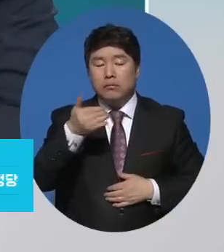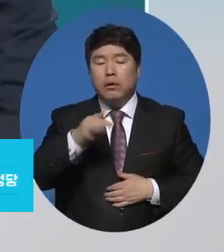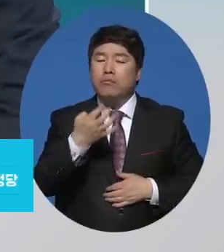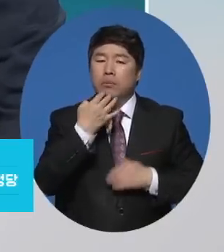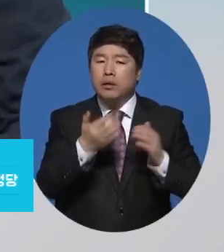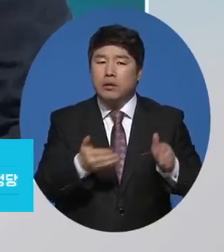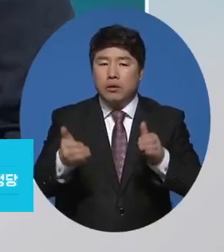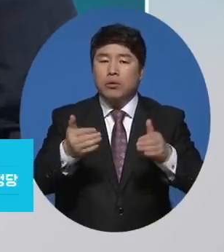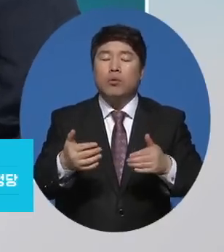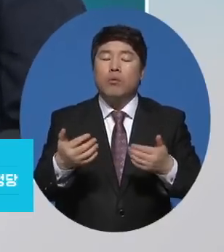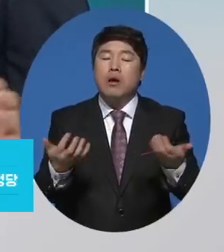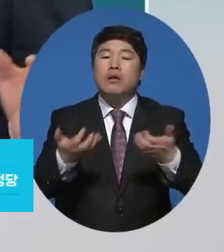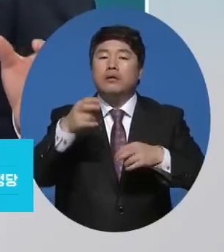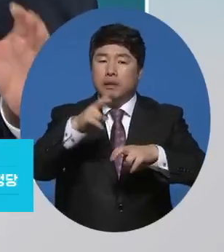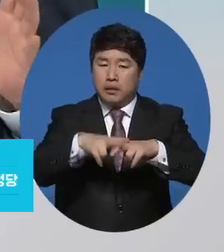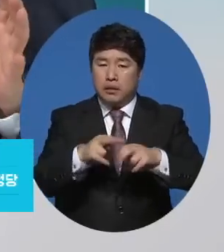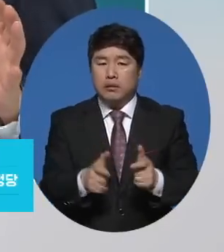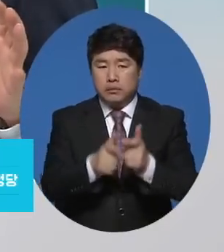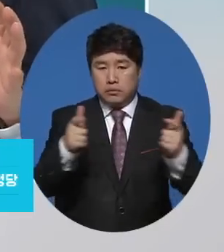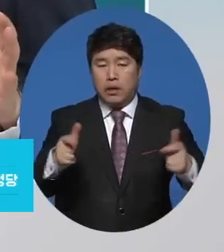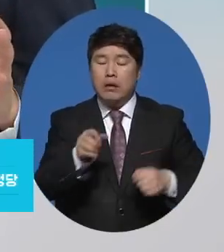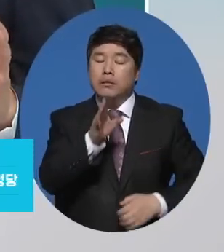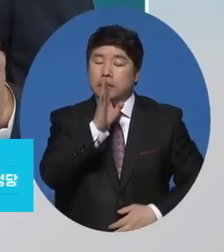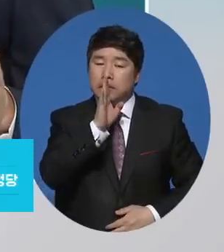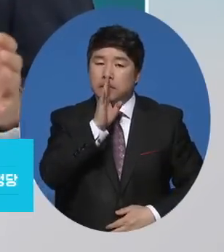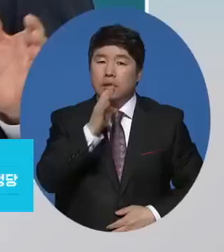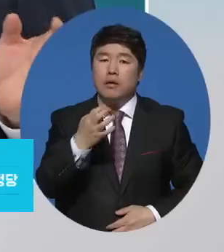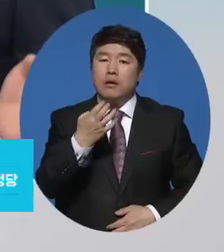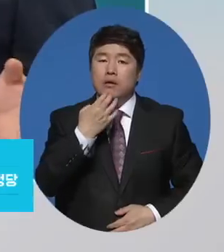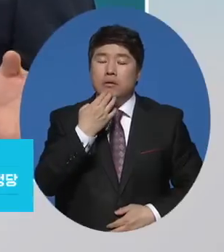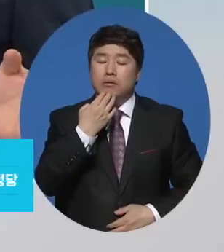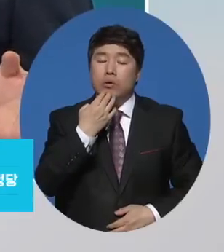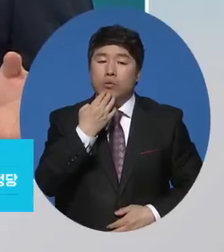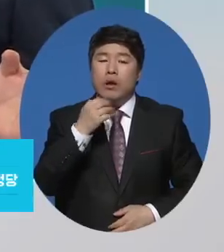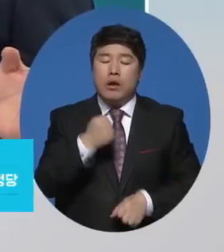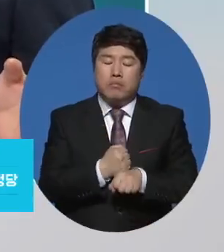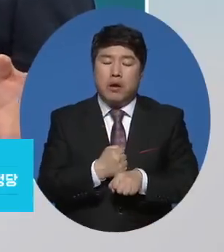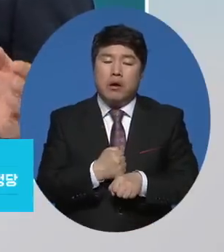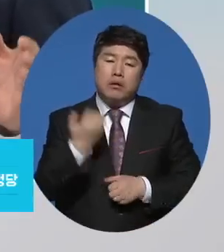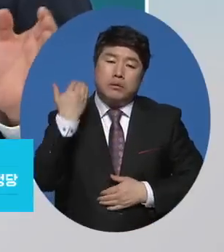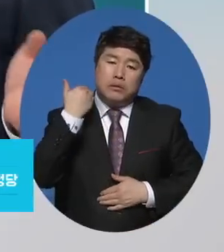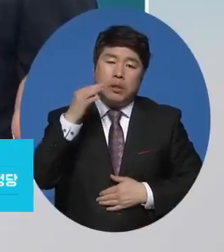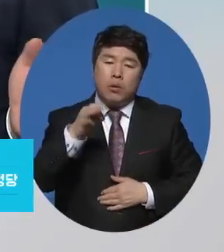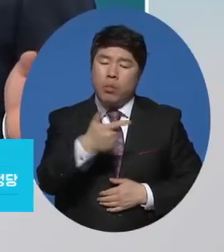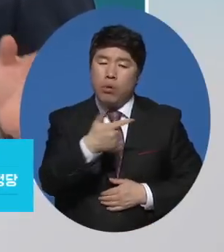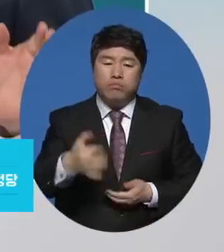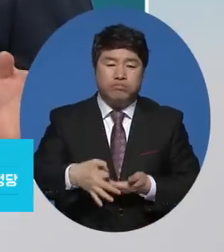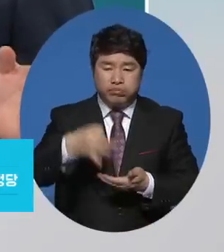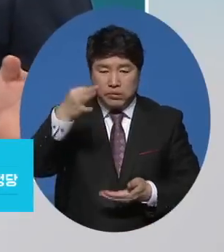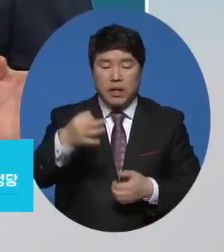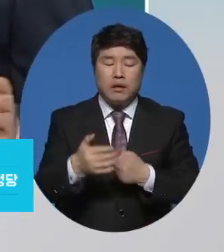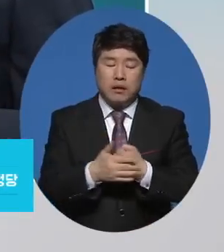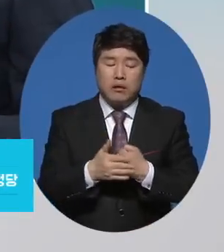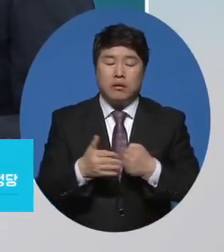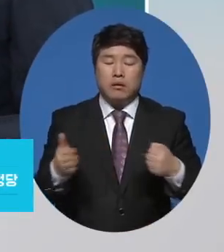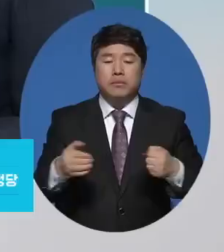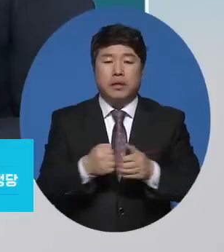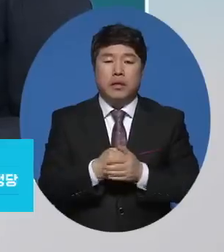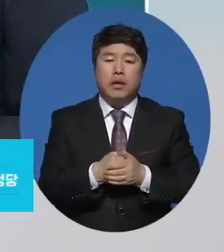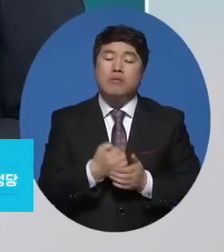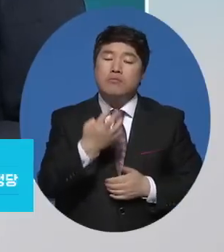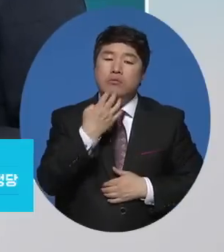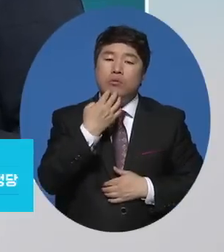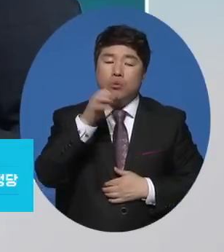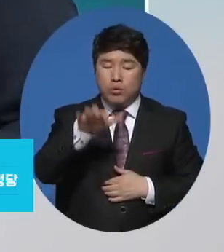경기도에서 일자리는게 그게 사실은 서울에 전세값이 너무 비싸져 가지고 서울에 이미 직장을 구하고 있던 사람이